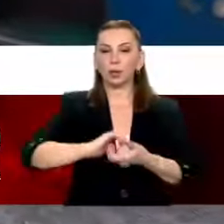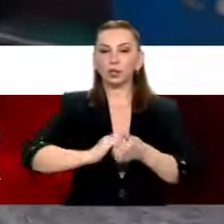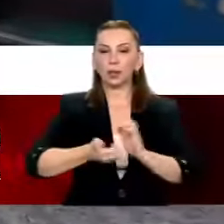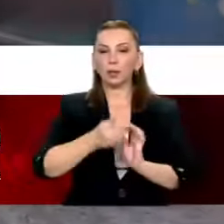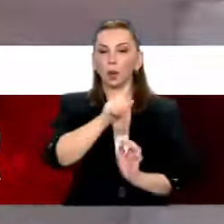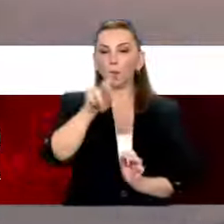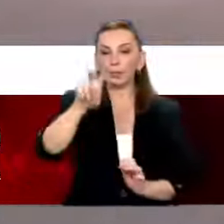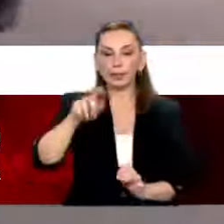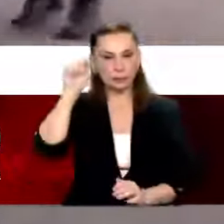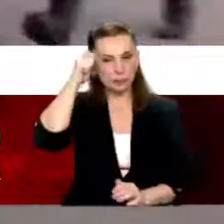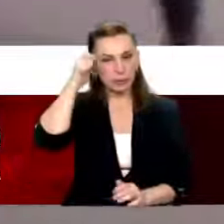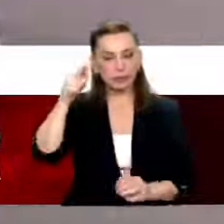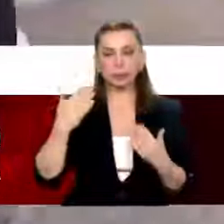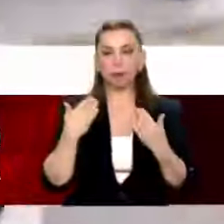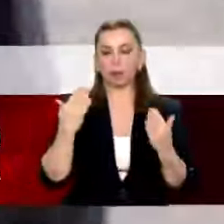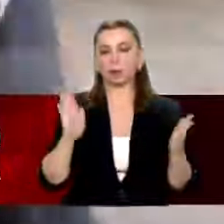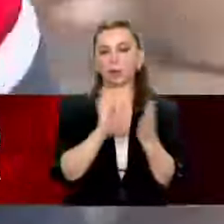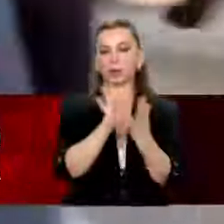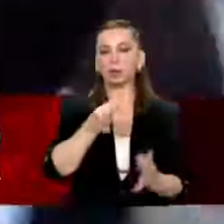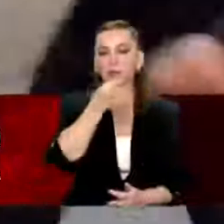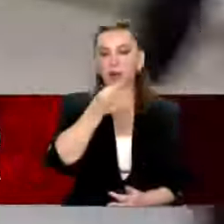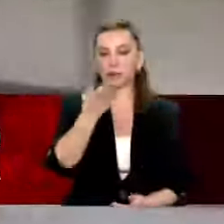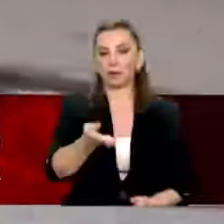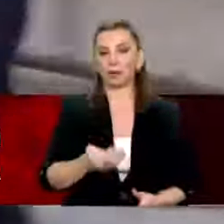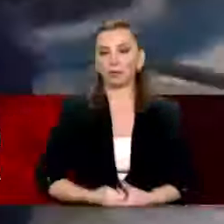18 Kasım'da hakim karşısına çıkacak